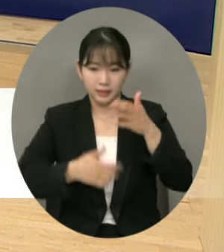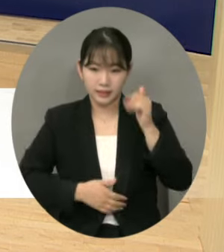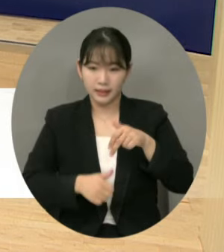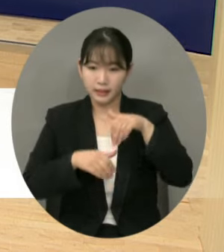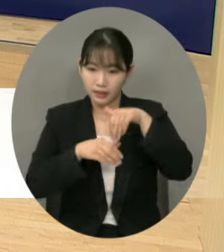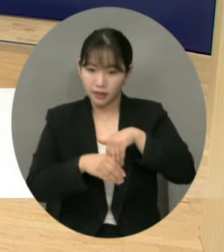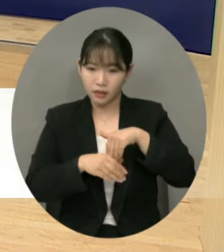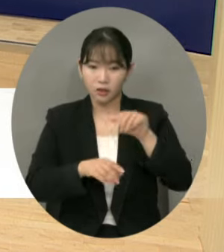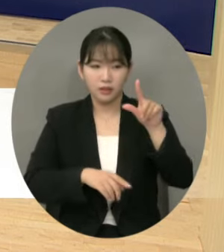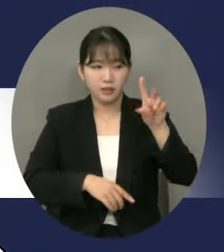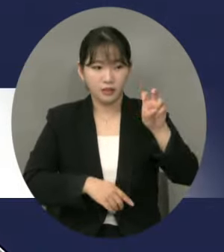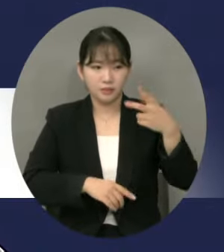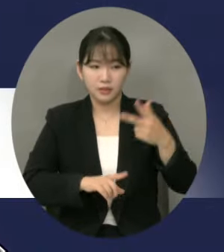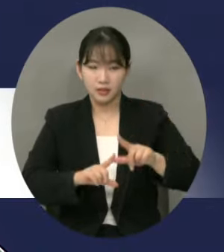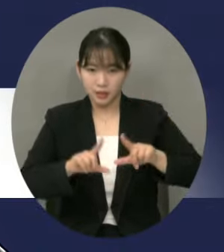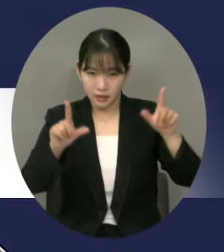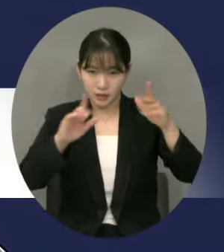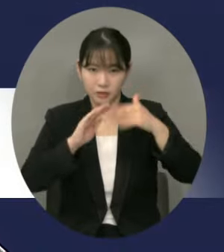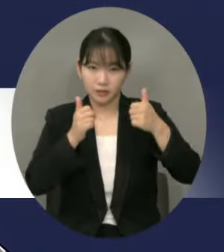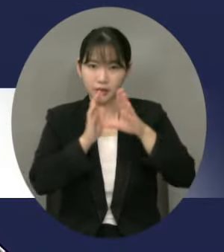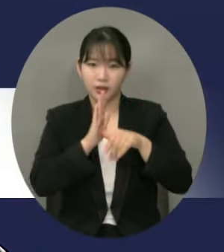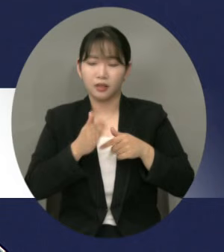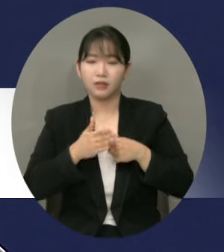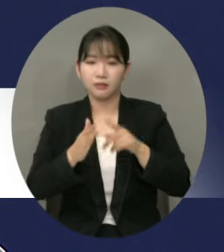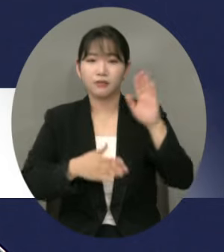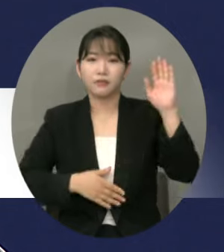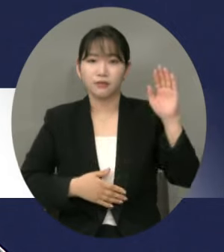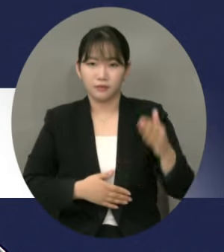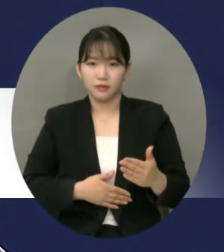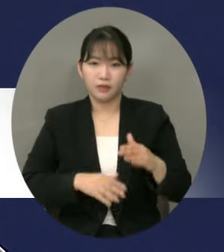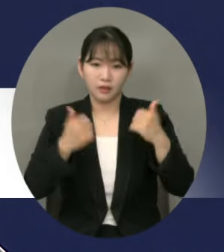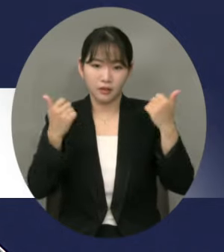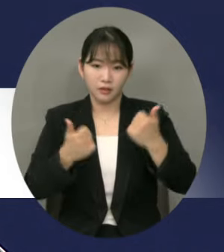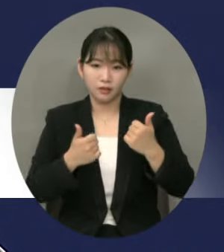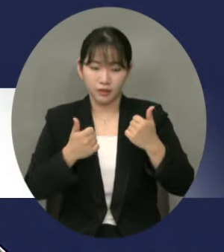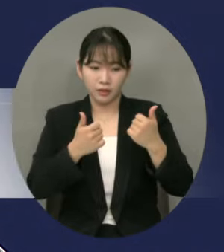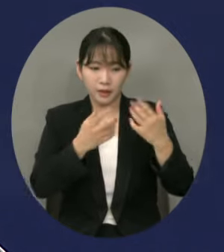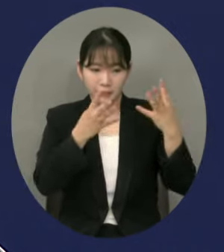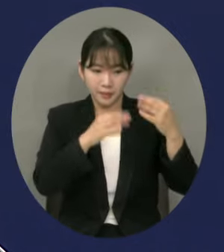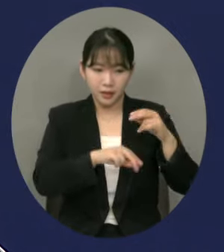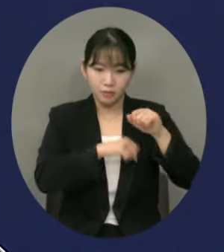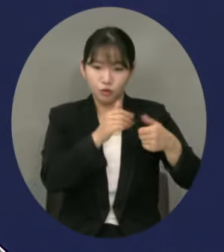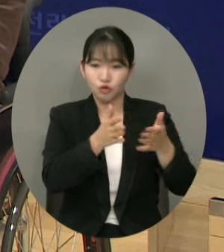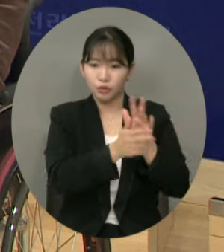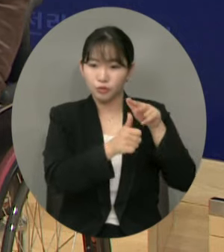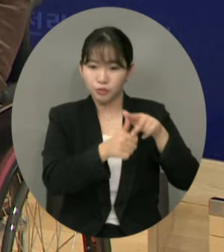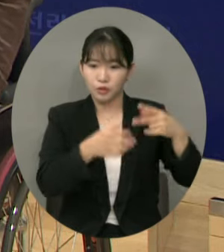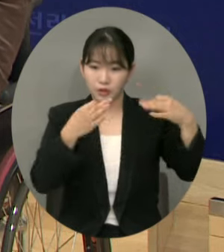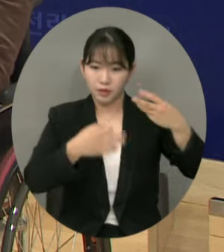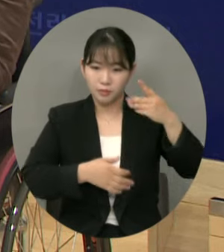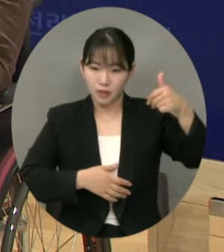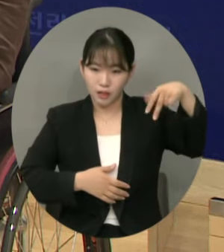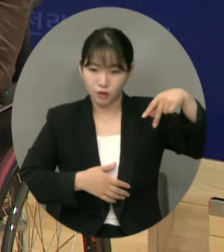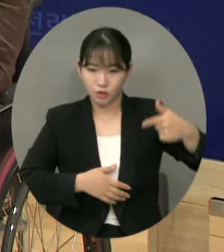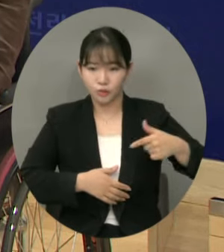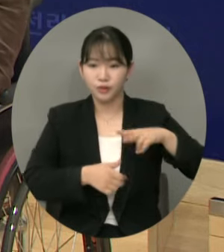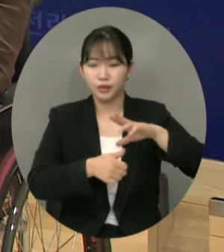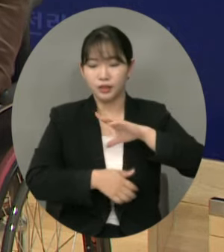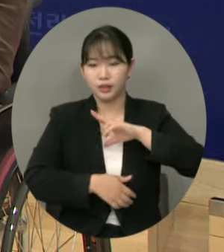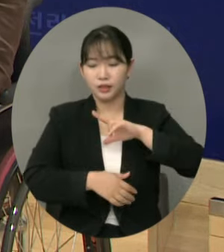선거는 오는 27일 본에서 진행이 되며 의회 다수당인 민주당 후보로는 김태 의장이